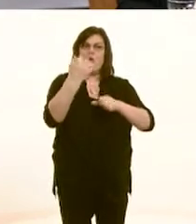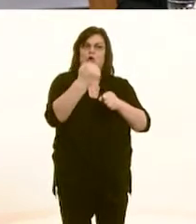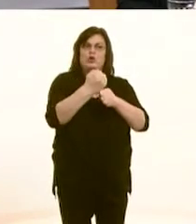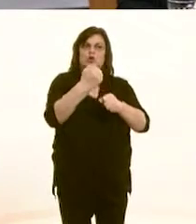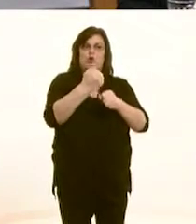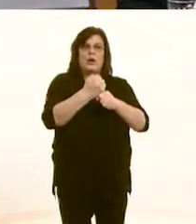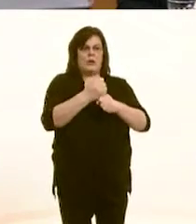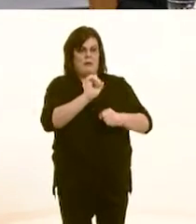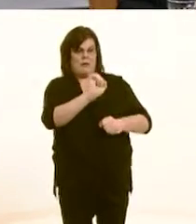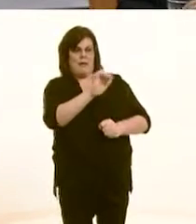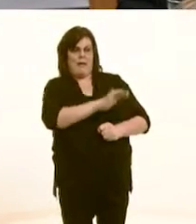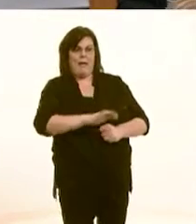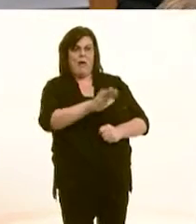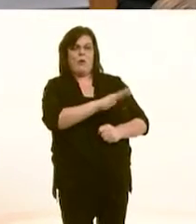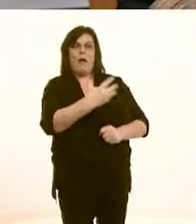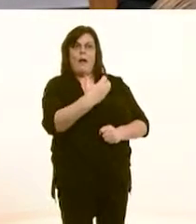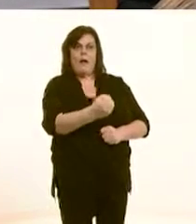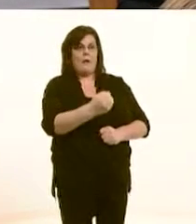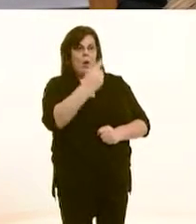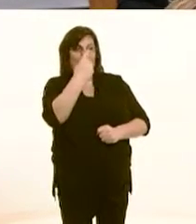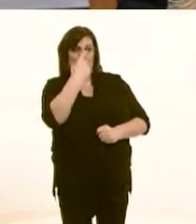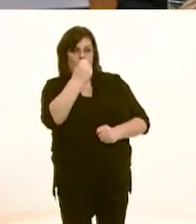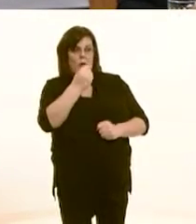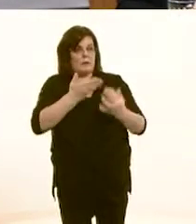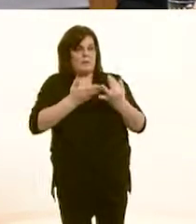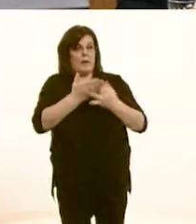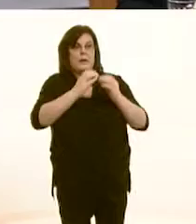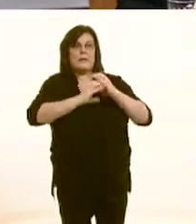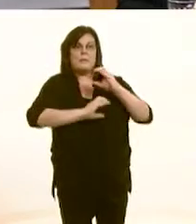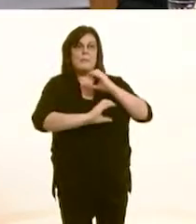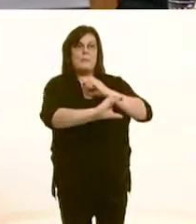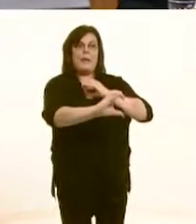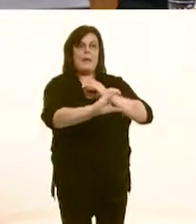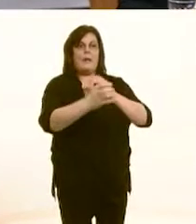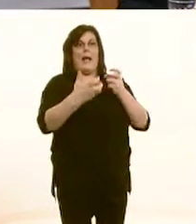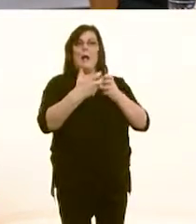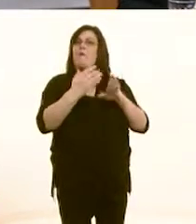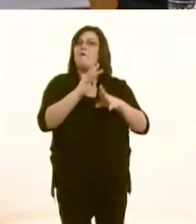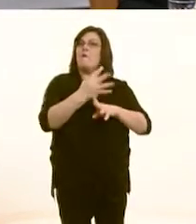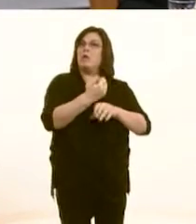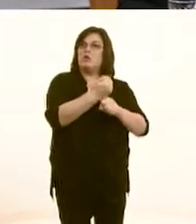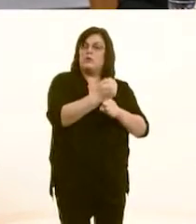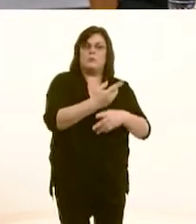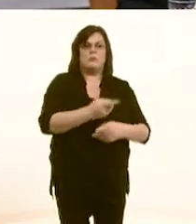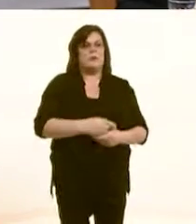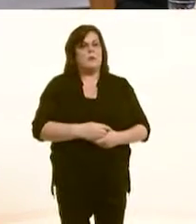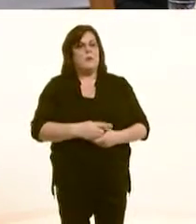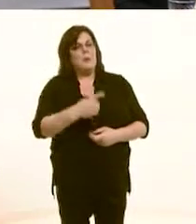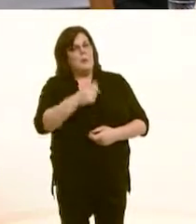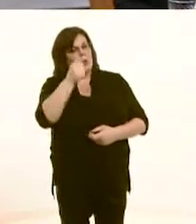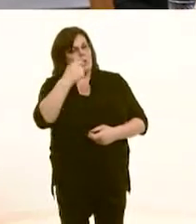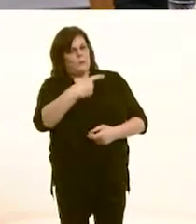ar gael yn y ffordd hynny. Ond mi'n wir I weid bod bydd y tai hyn a'r bobl hyn ddim yn gallu cael eu gyrraedd gan y